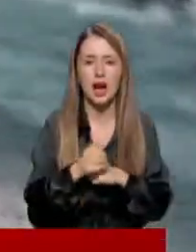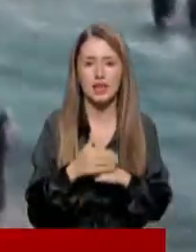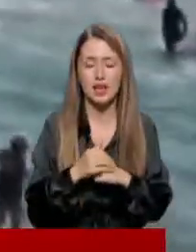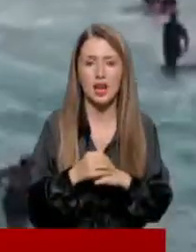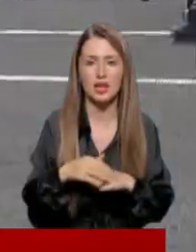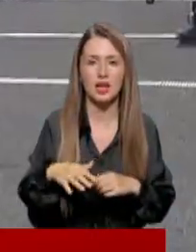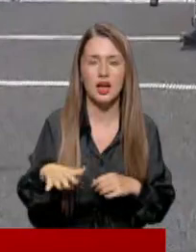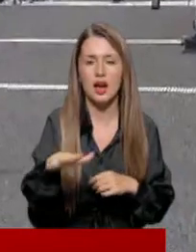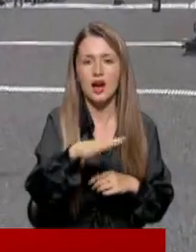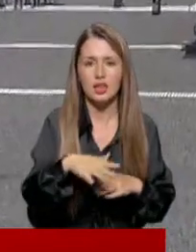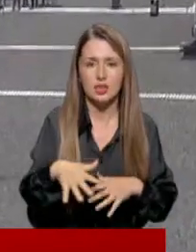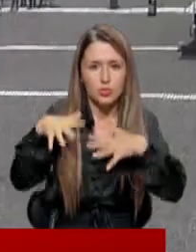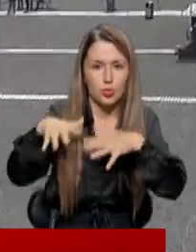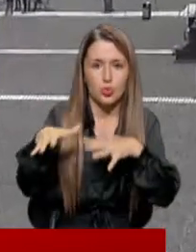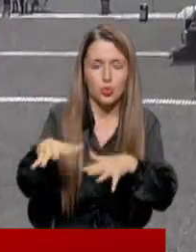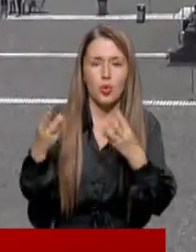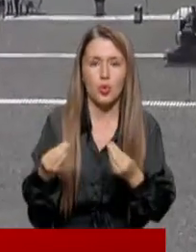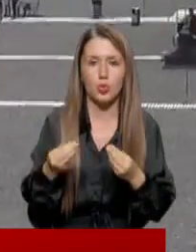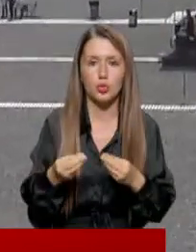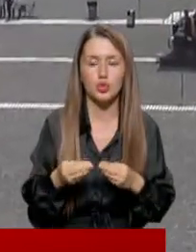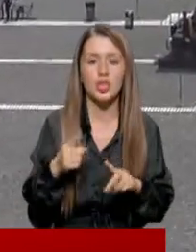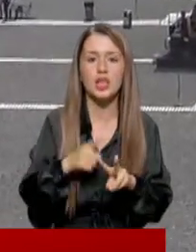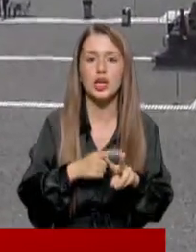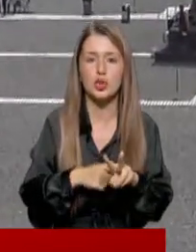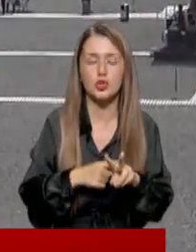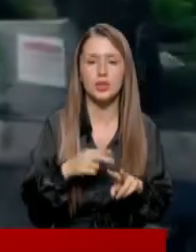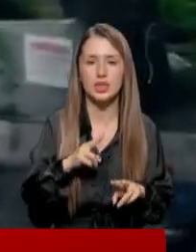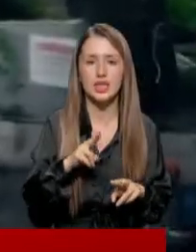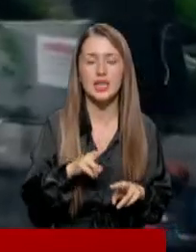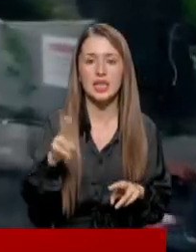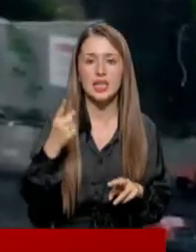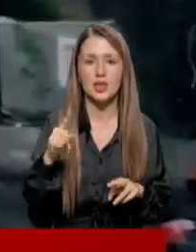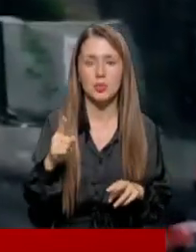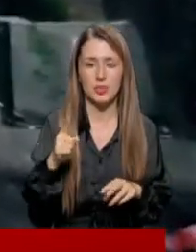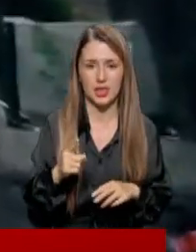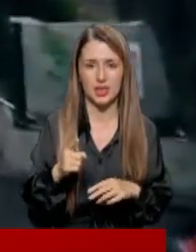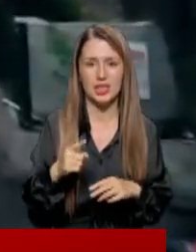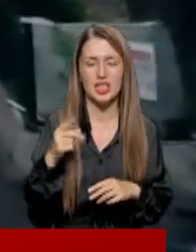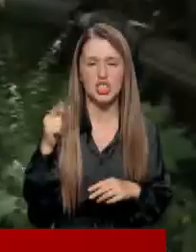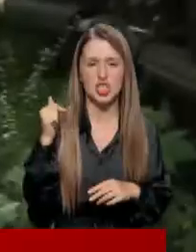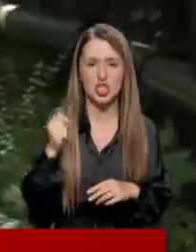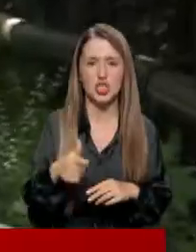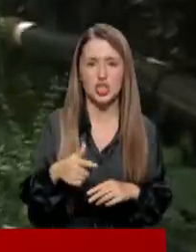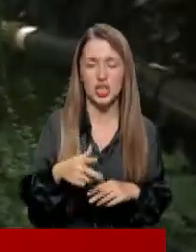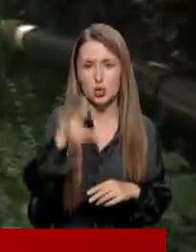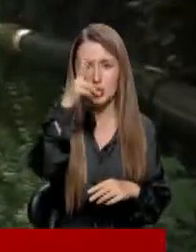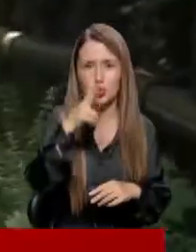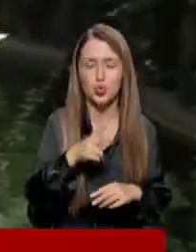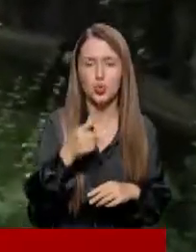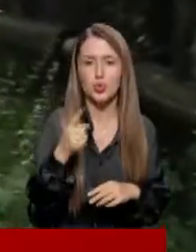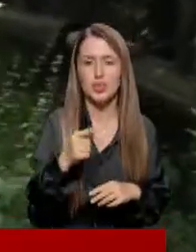sahili tatilcilerin akınına uğradı. Yalova'nın 7 bin nüfuslu Termal ilçesi ise 300 bin kişiye kapılarını